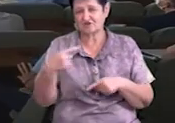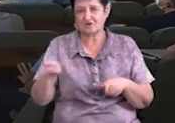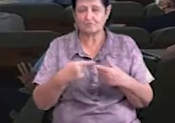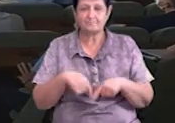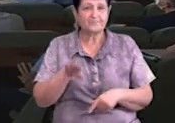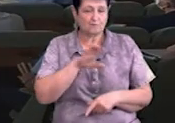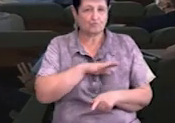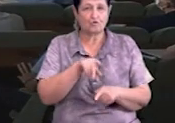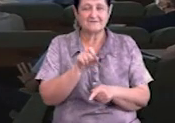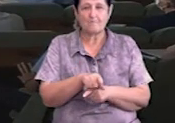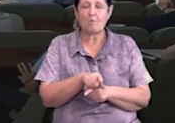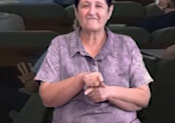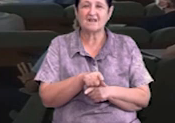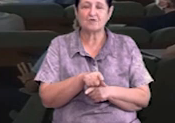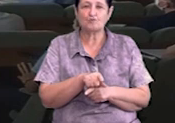замовлено